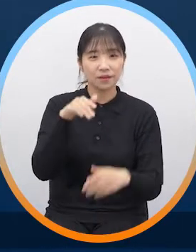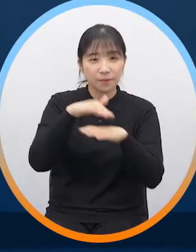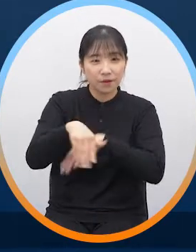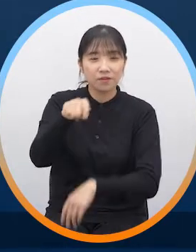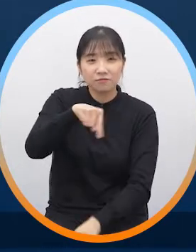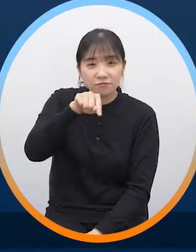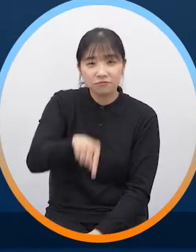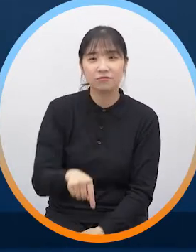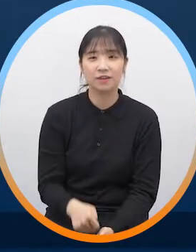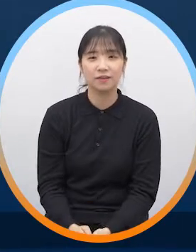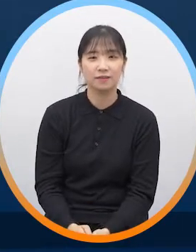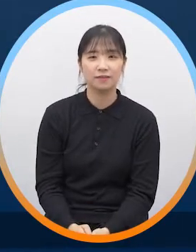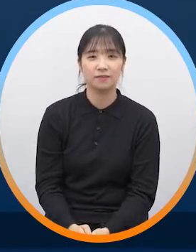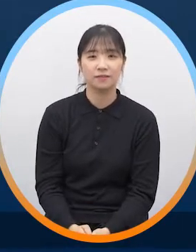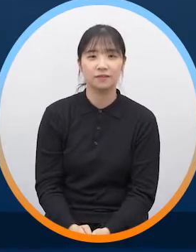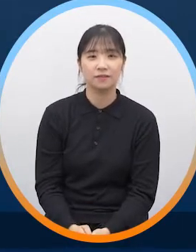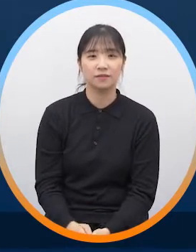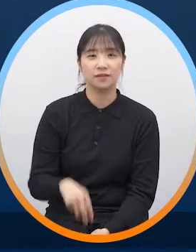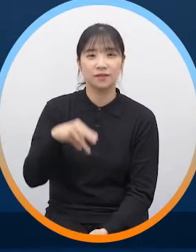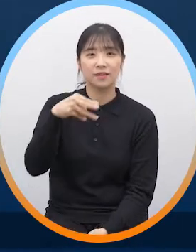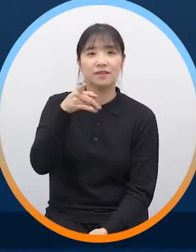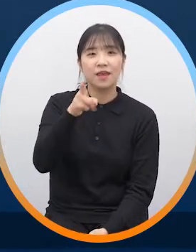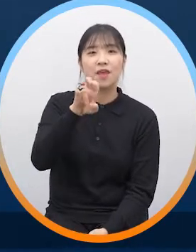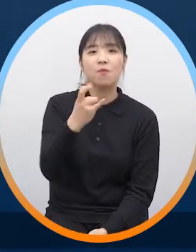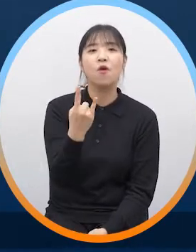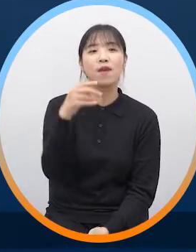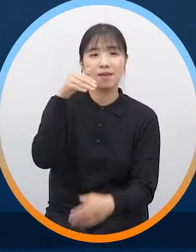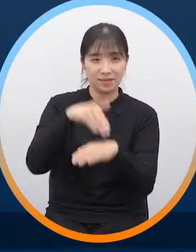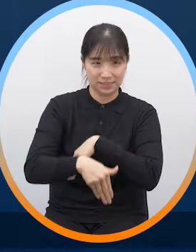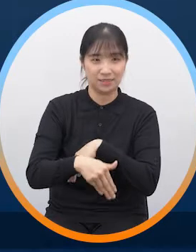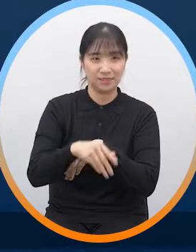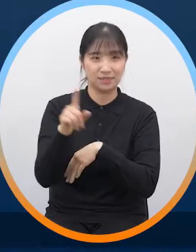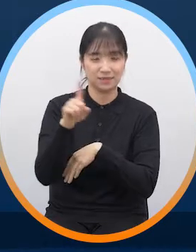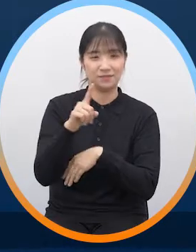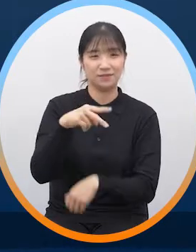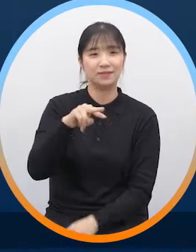중에는 이제 그 태매식이라고